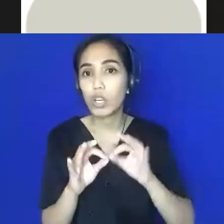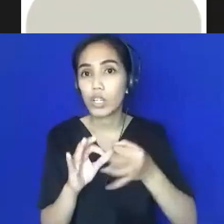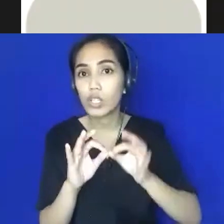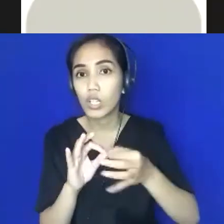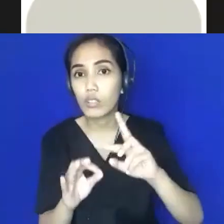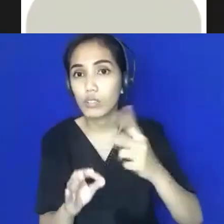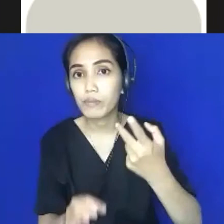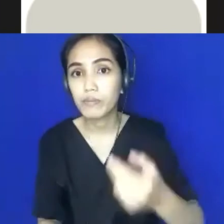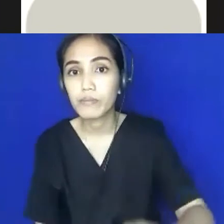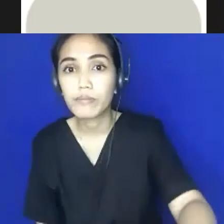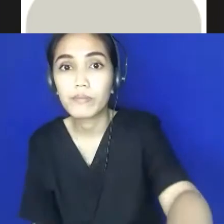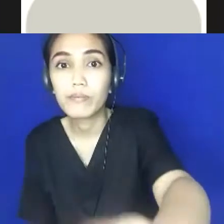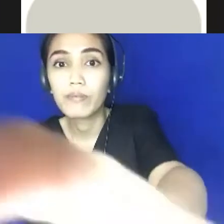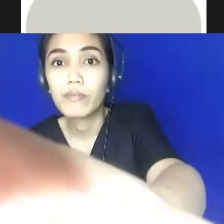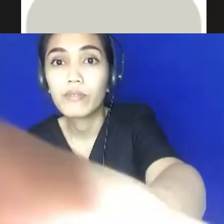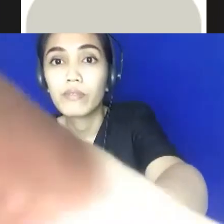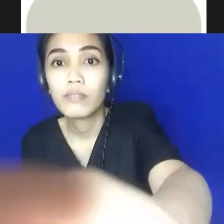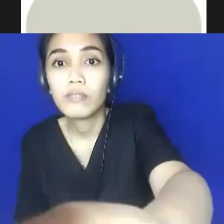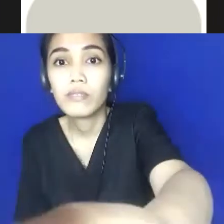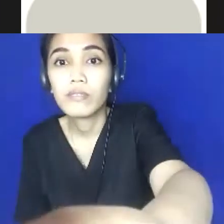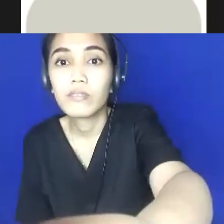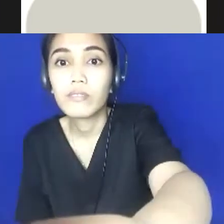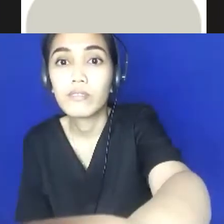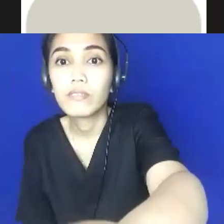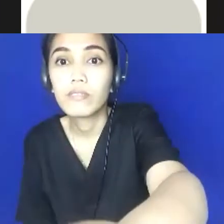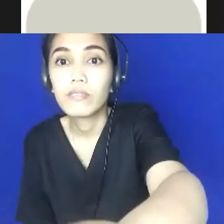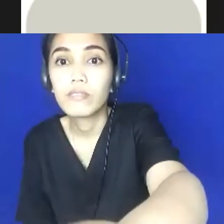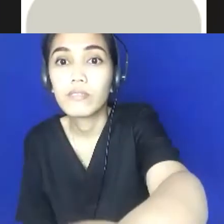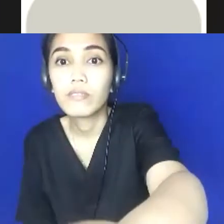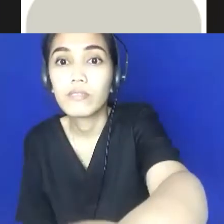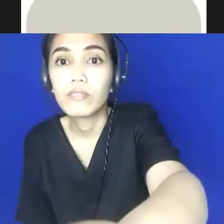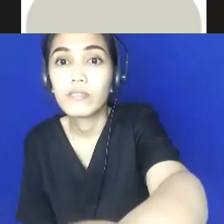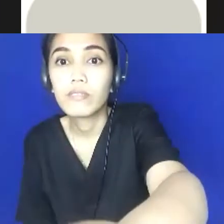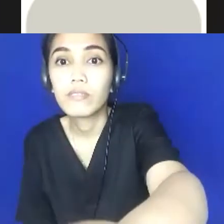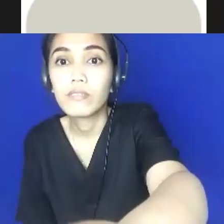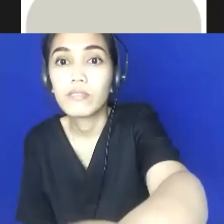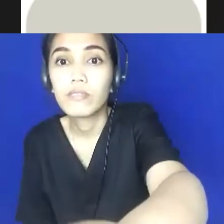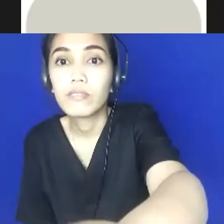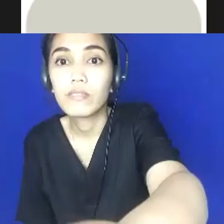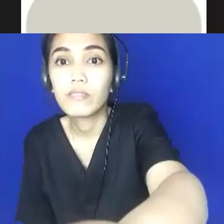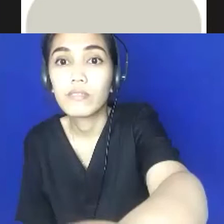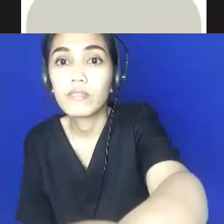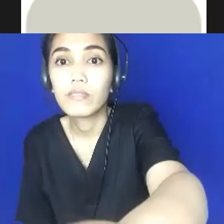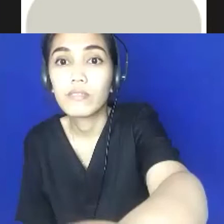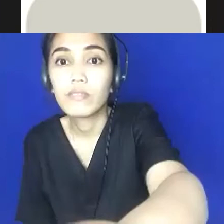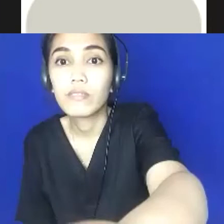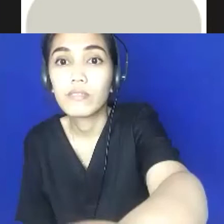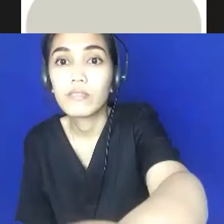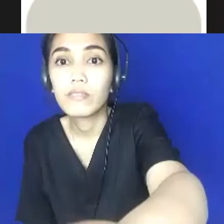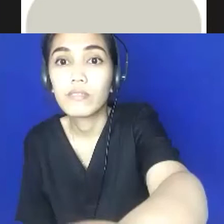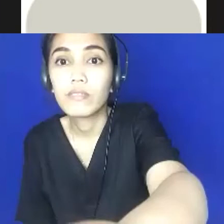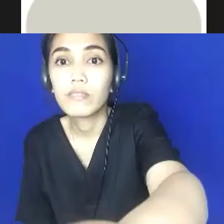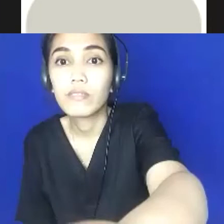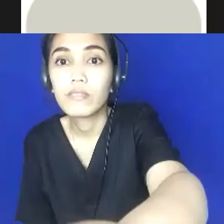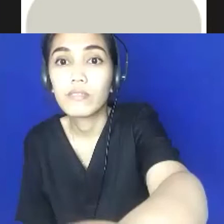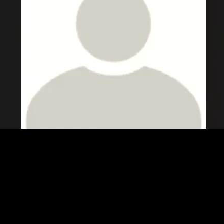Mbak Pep ya. Jadi Inclusion International menjadi chair lagi dan yang sekarang co-chairnya adalah